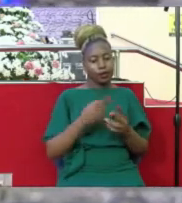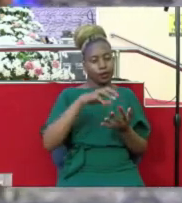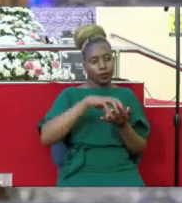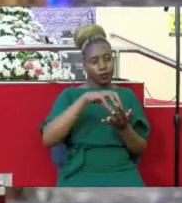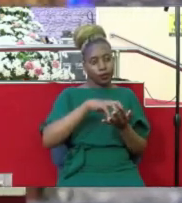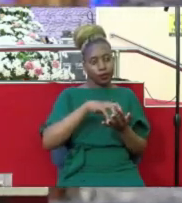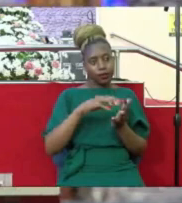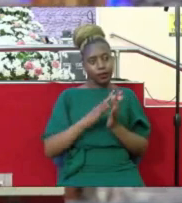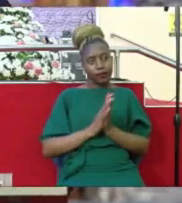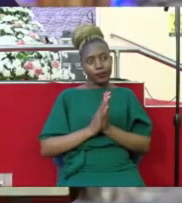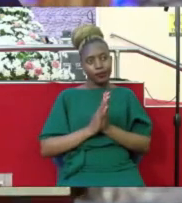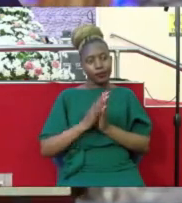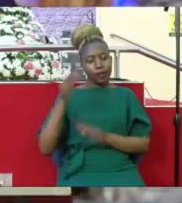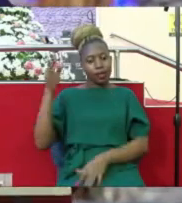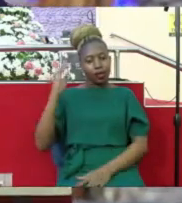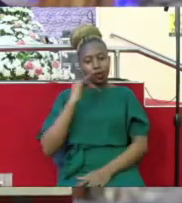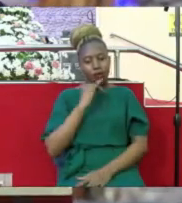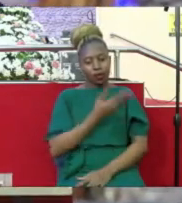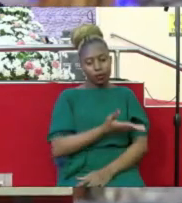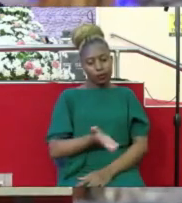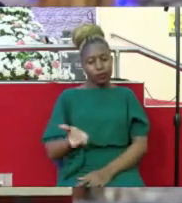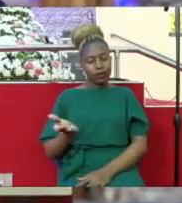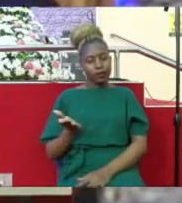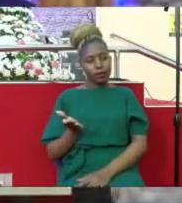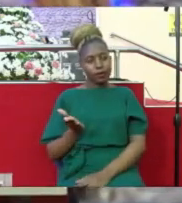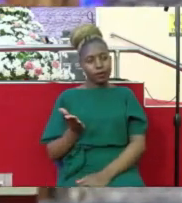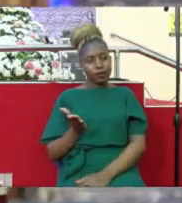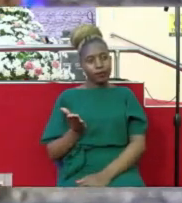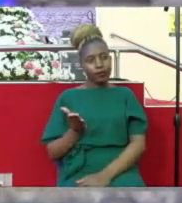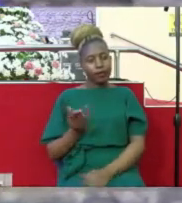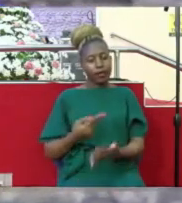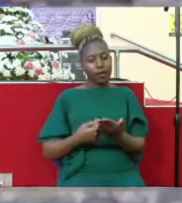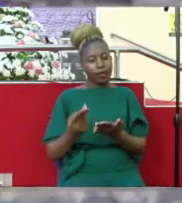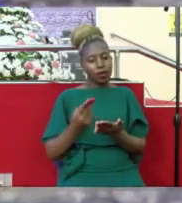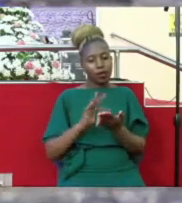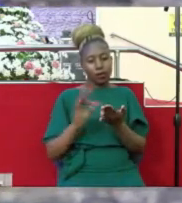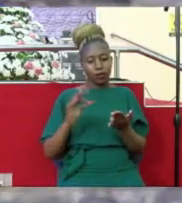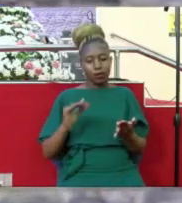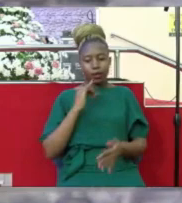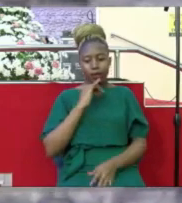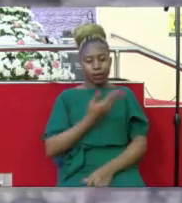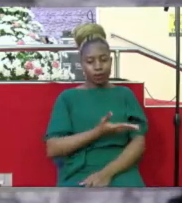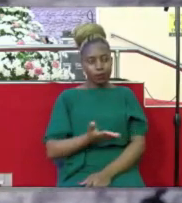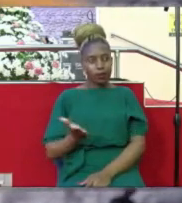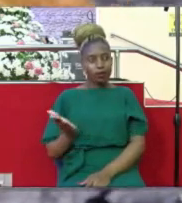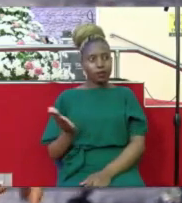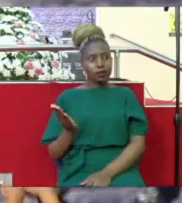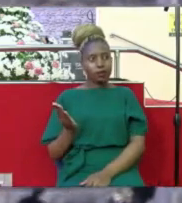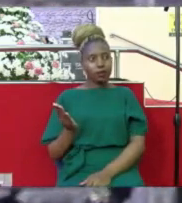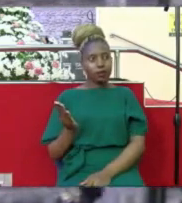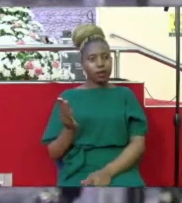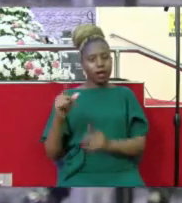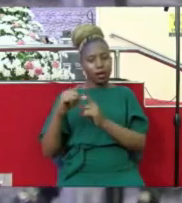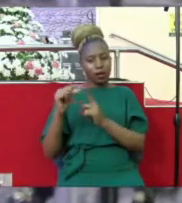ya kuanza, God is present. Mungu yuko pale. The Holy Spirit is present. Roho Mtakatifu yuko pale. And the Word